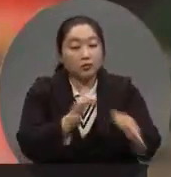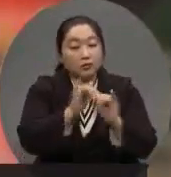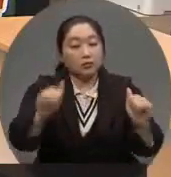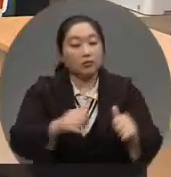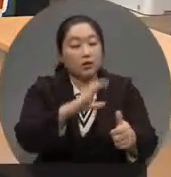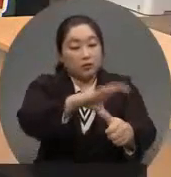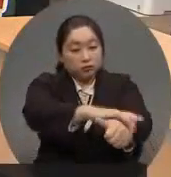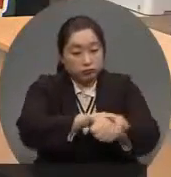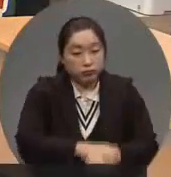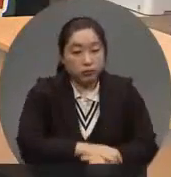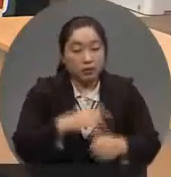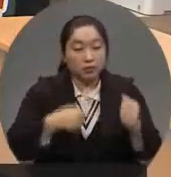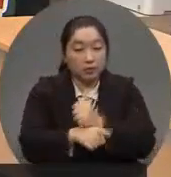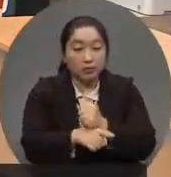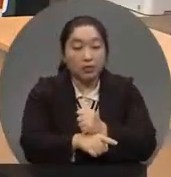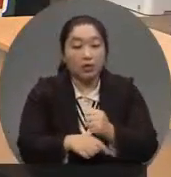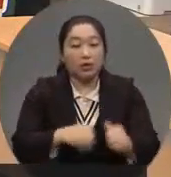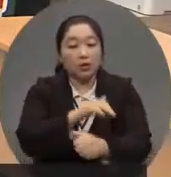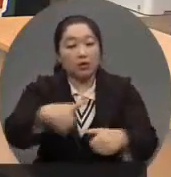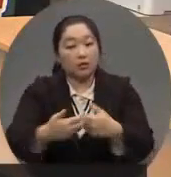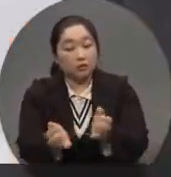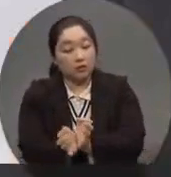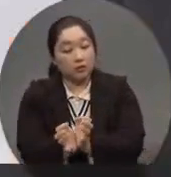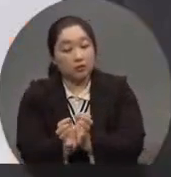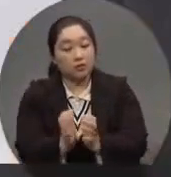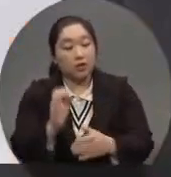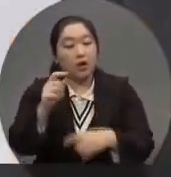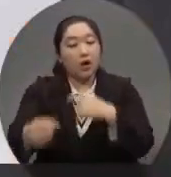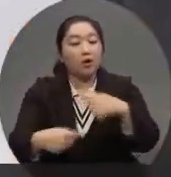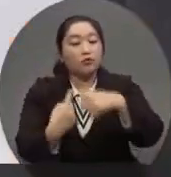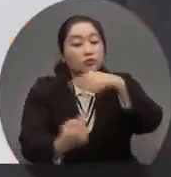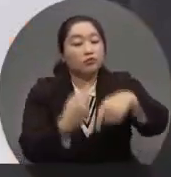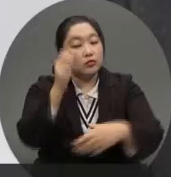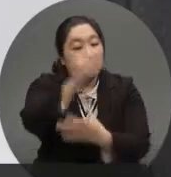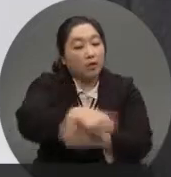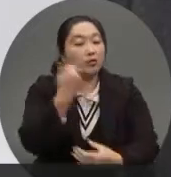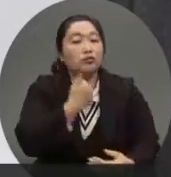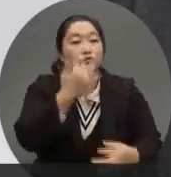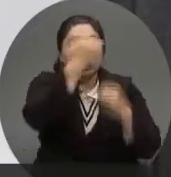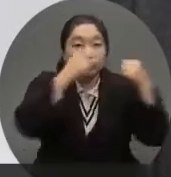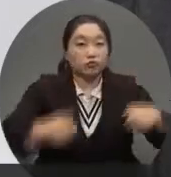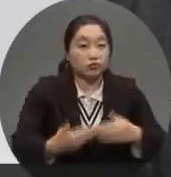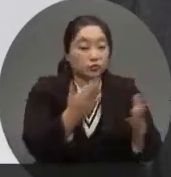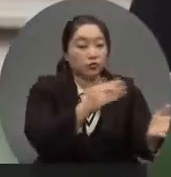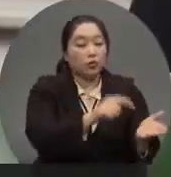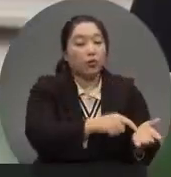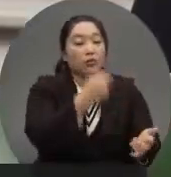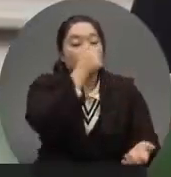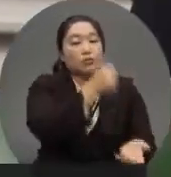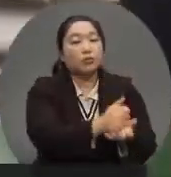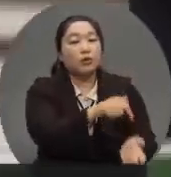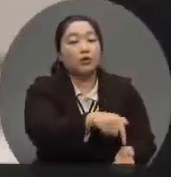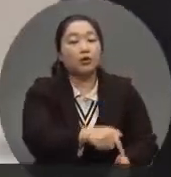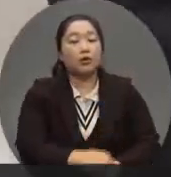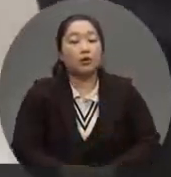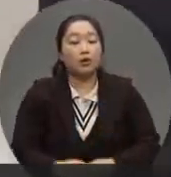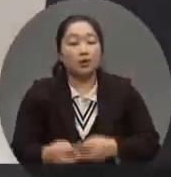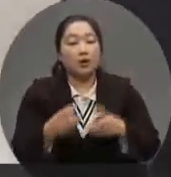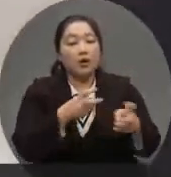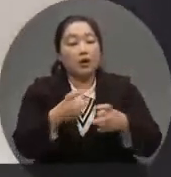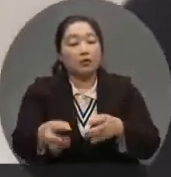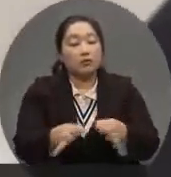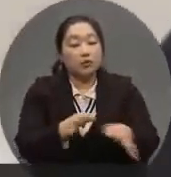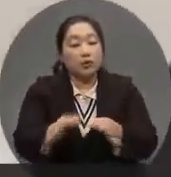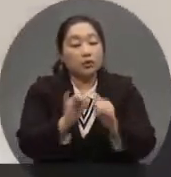상태입니다 환경 단체는 충청북도가 푸드트럭 운영이 가능하다고 유권 해석을 해준 주범인데 푸드트럭 업자에게